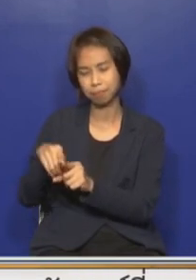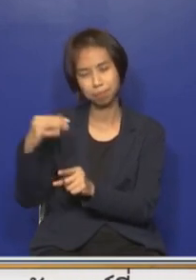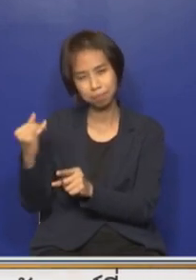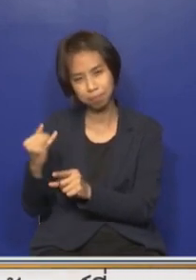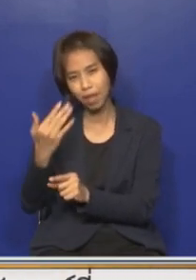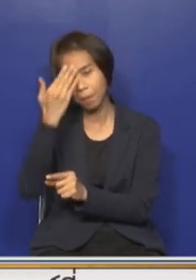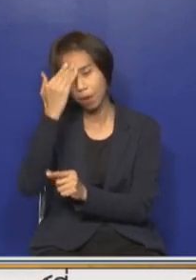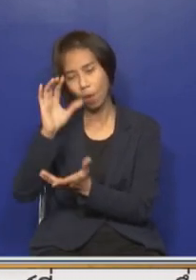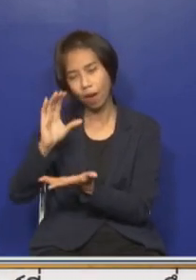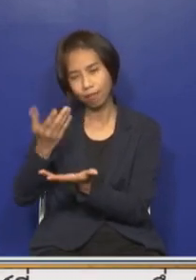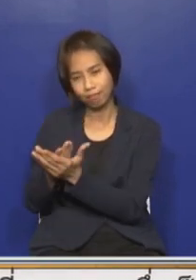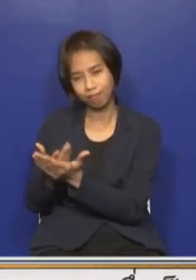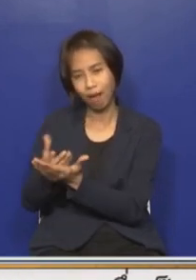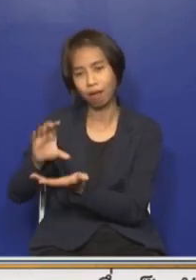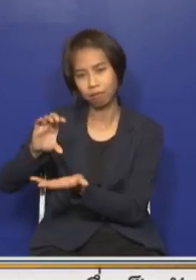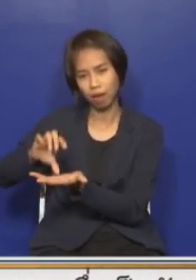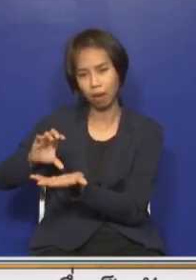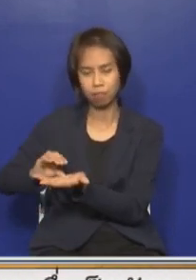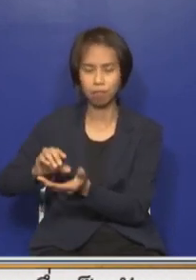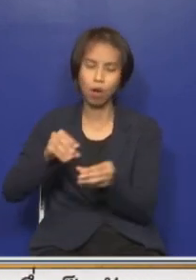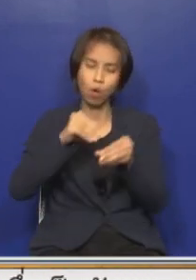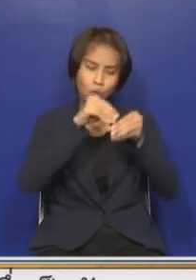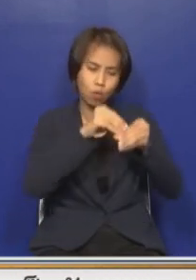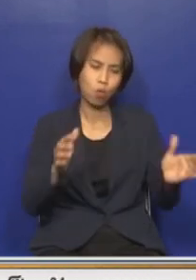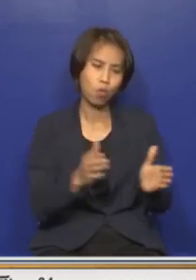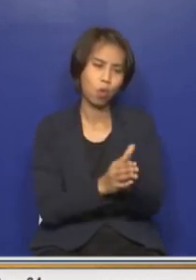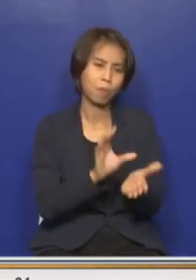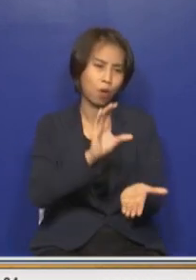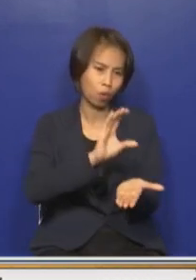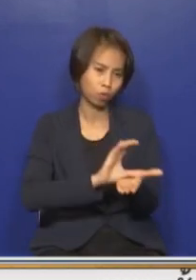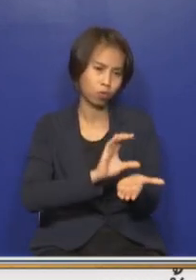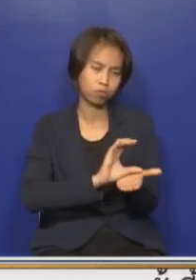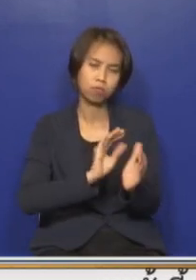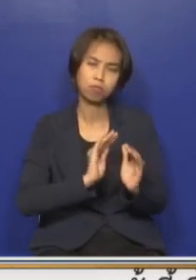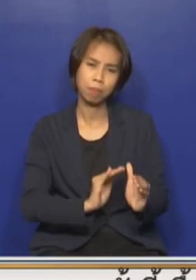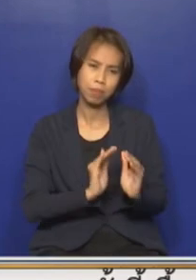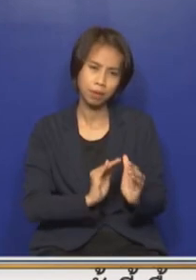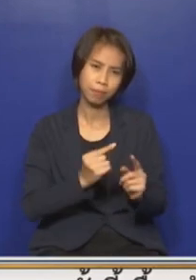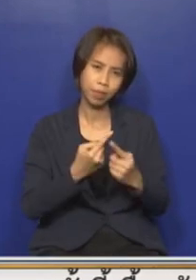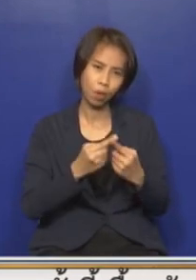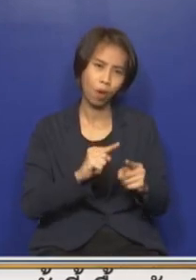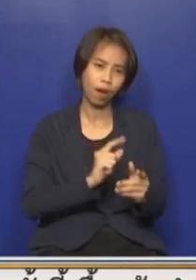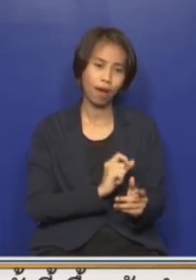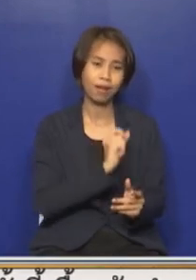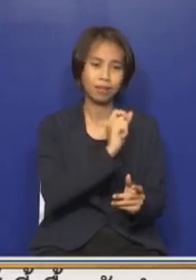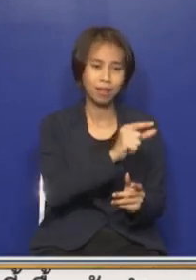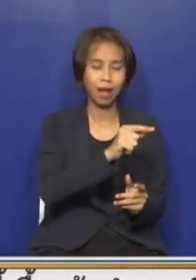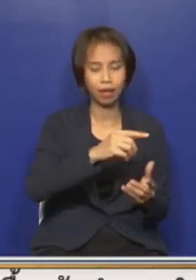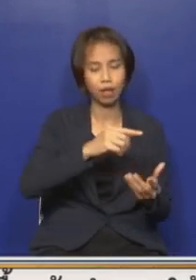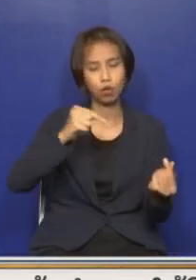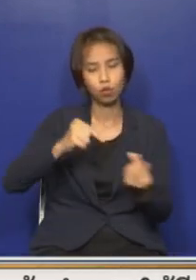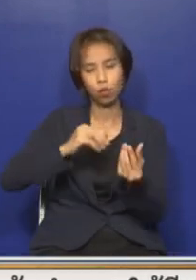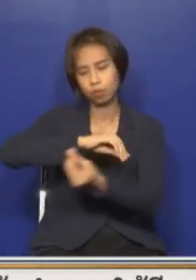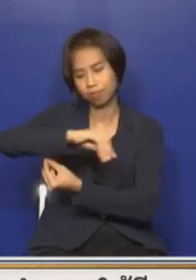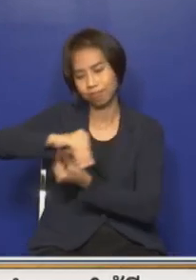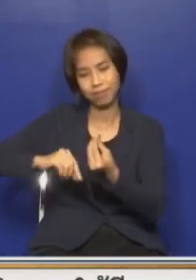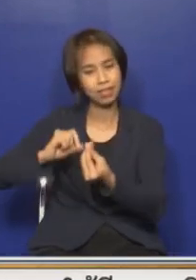กลางก็จะไปจมอยู่ในกองทุนเหล่านี้โดยที่ไม่ได้จ่ายออกไปยังระบบเศรษฐกิจขอขอบคุณมากครับ